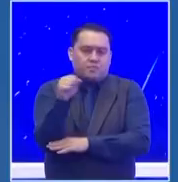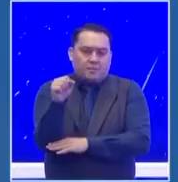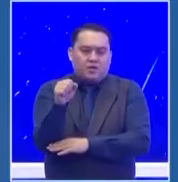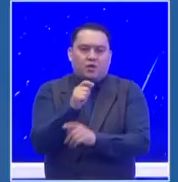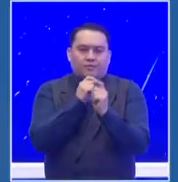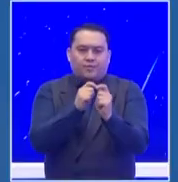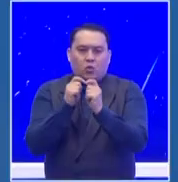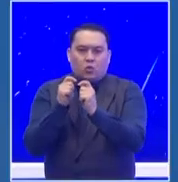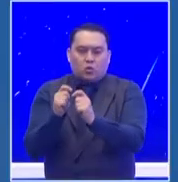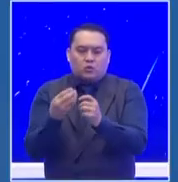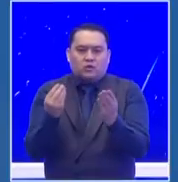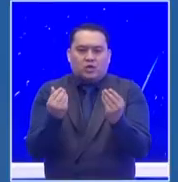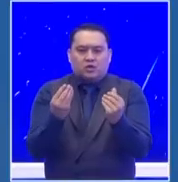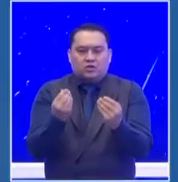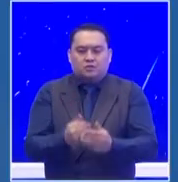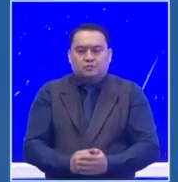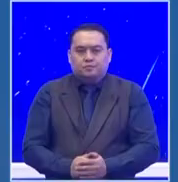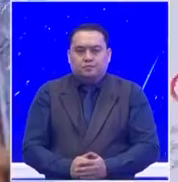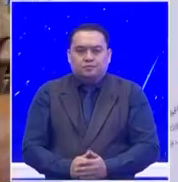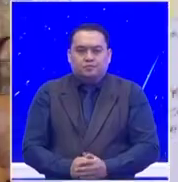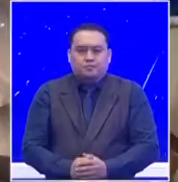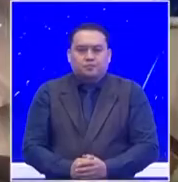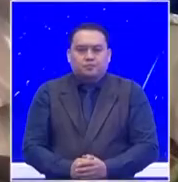призерам вручены дипломы и денежные сертификаты.